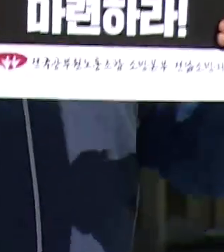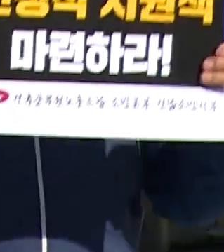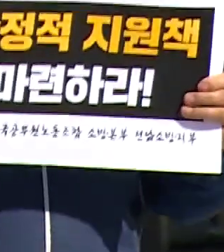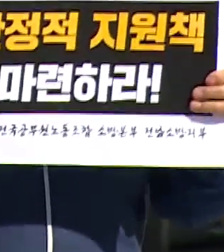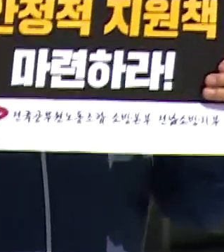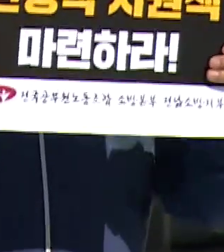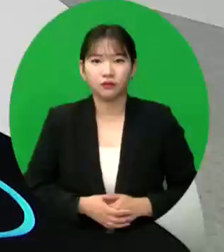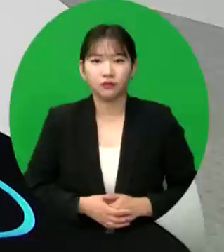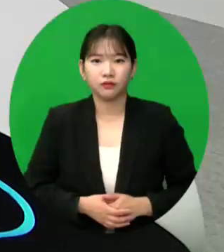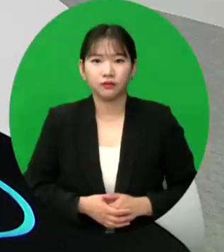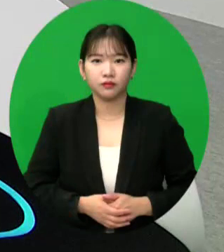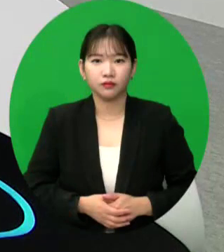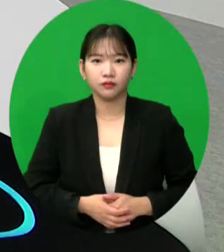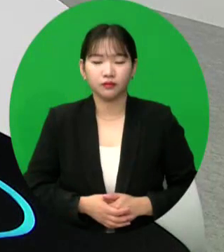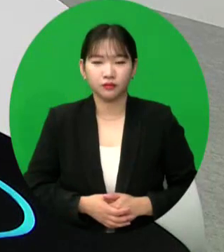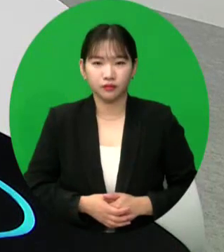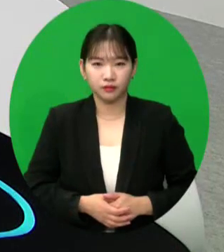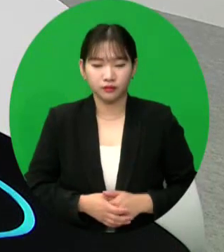있습니다.